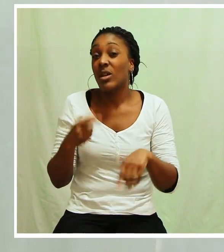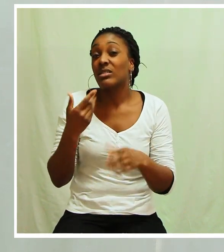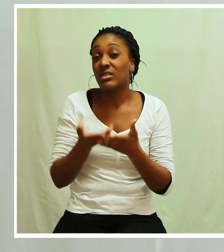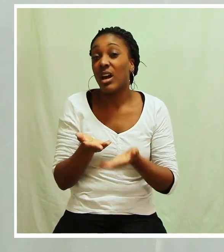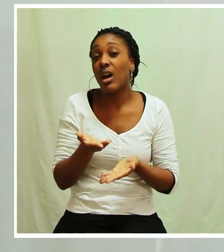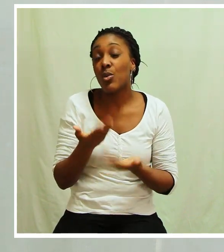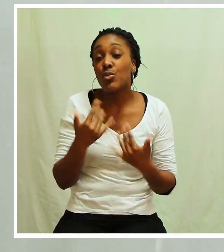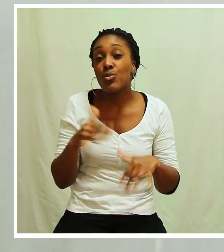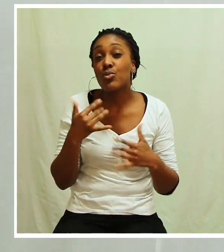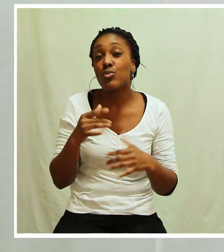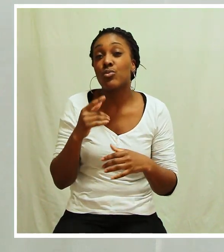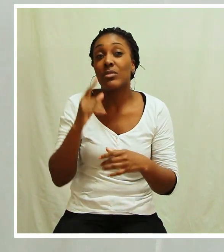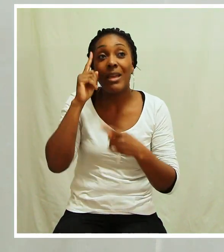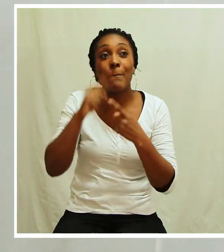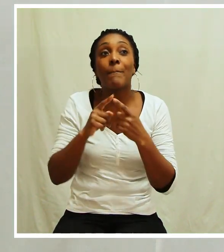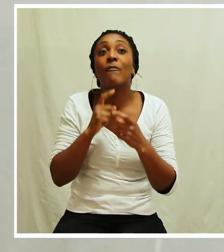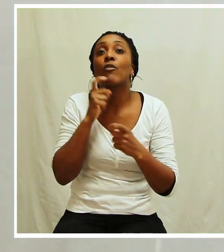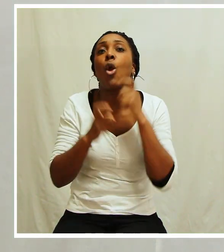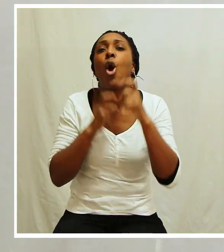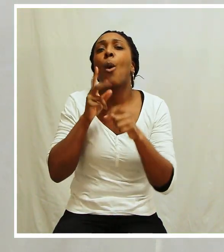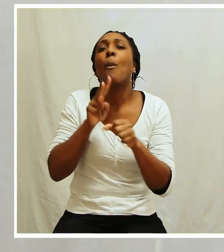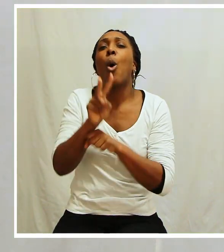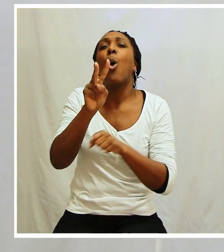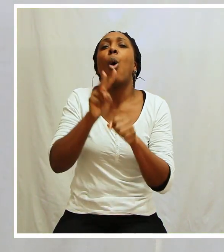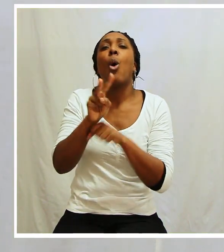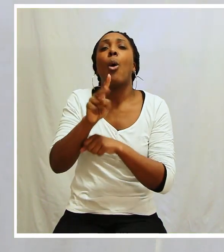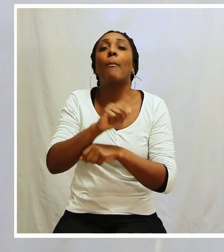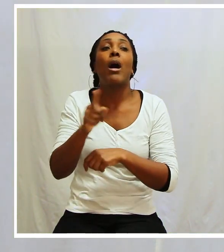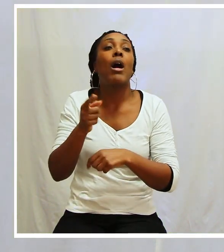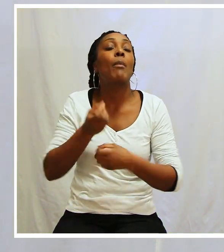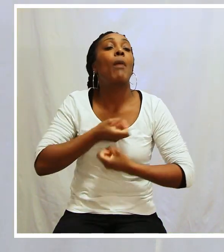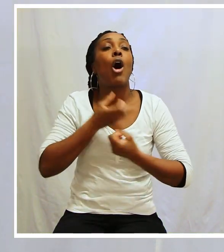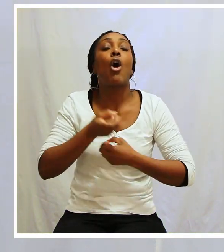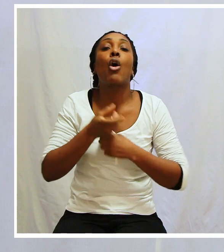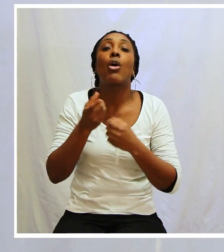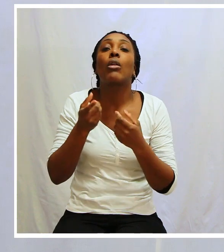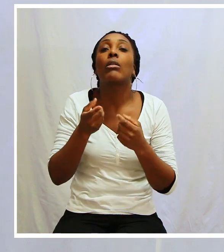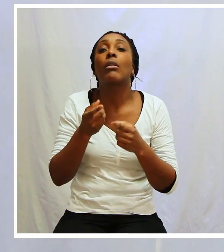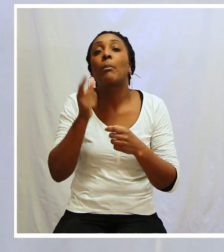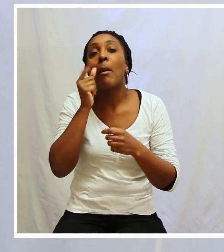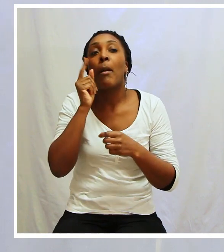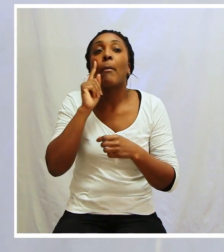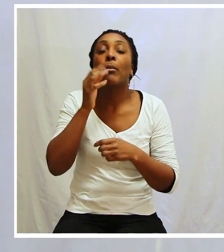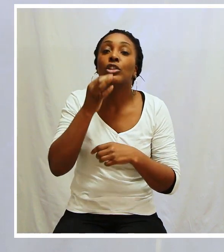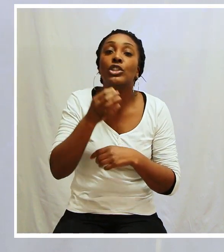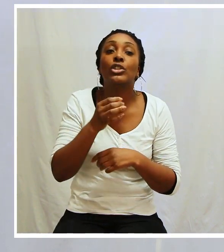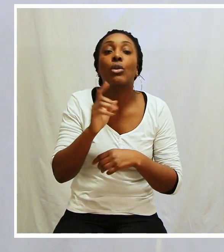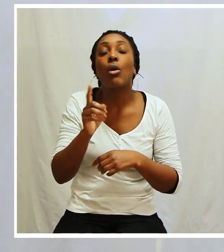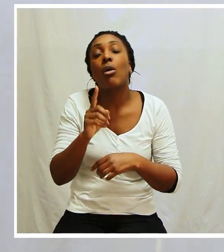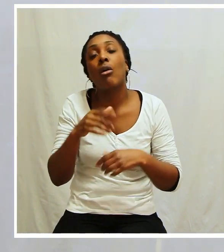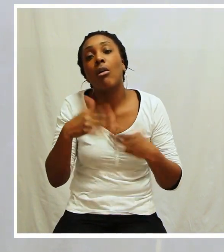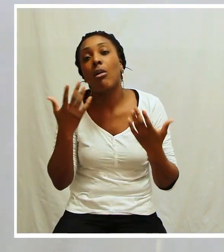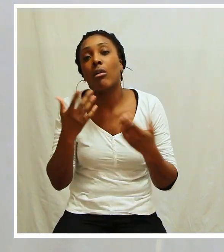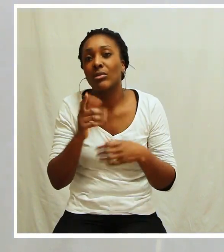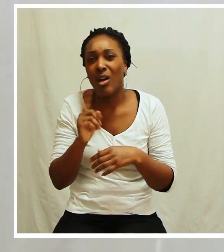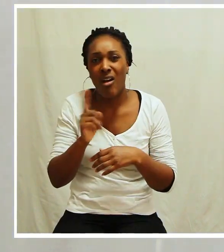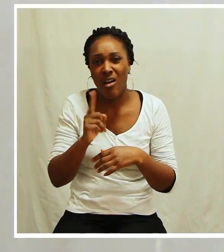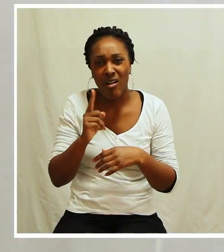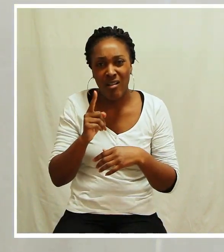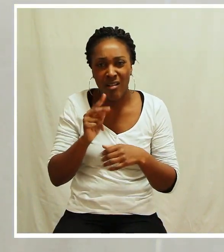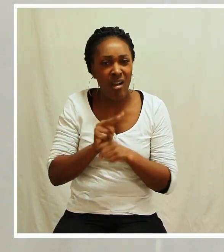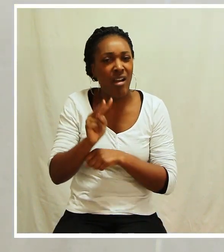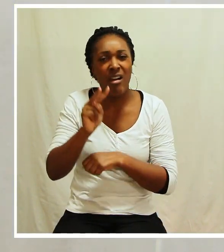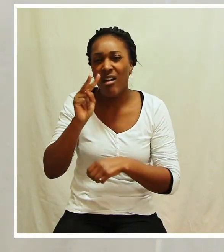parle de la violence, c'est-à-dire, c'est pas simplement une parole en l'air de temps en temps, le papa ou la maman qui dit un truc, fallait pas le dire, mais c'est quelque chose